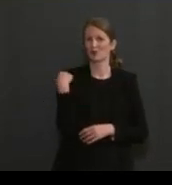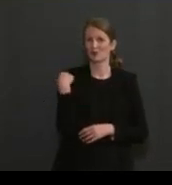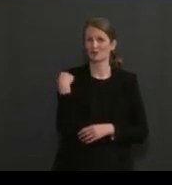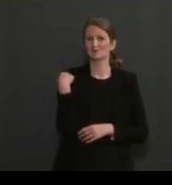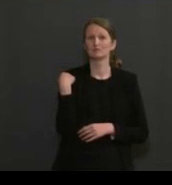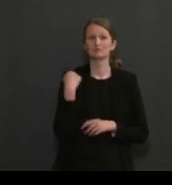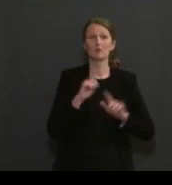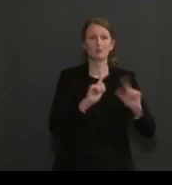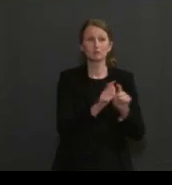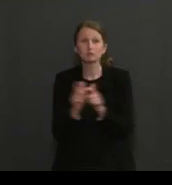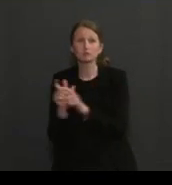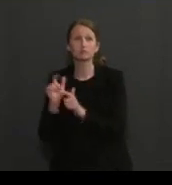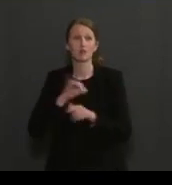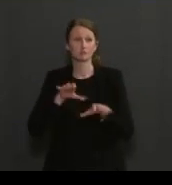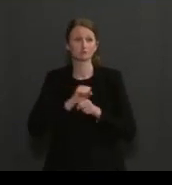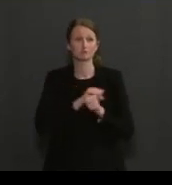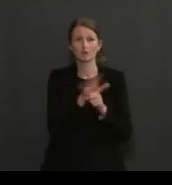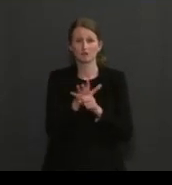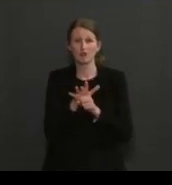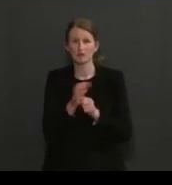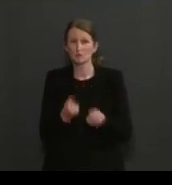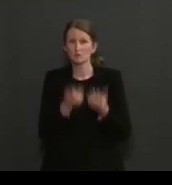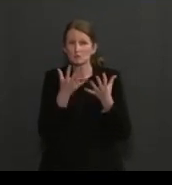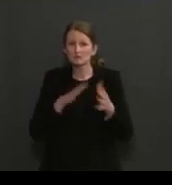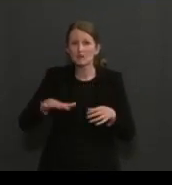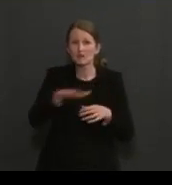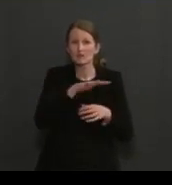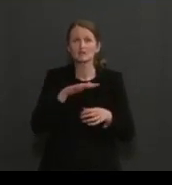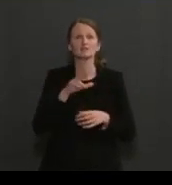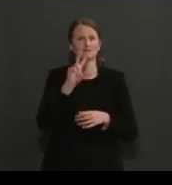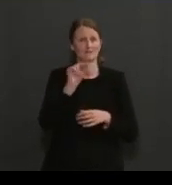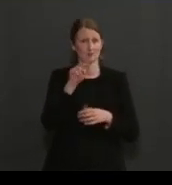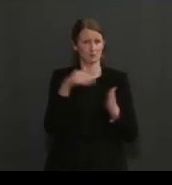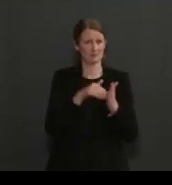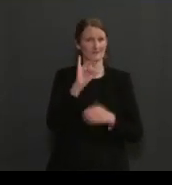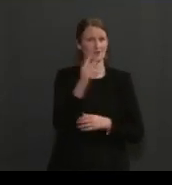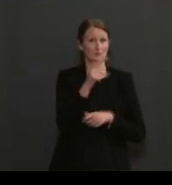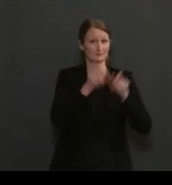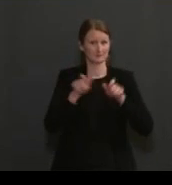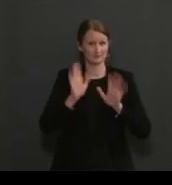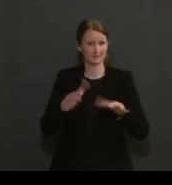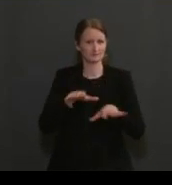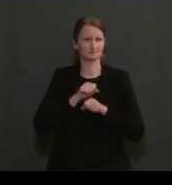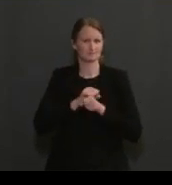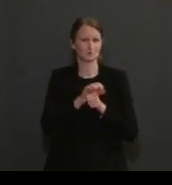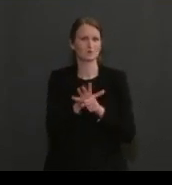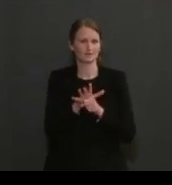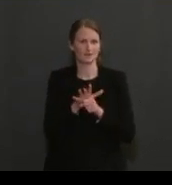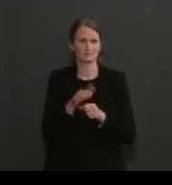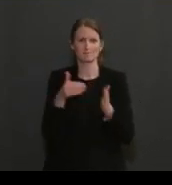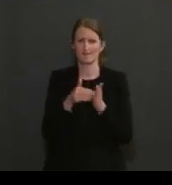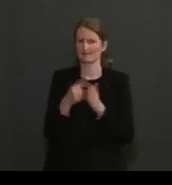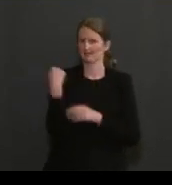l'occurrence 22 048 cas. Actuellement, pour les jours qui ont suivi, nous sommes restés en dessous